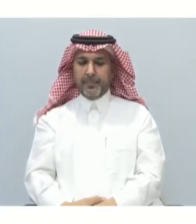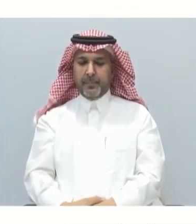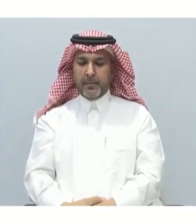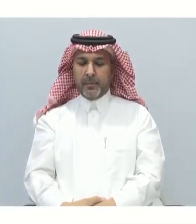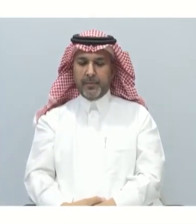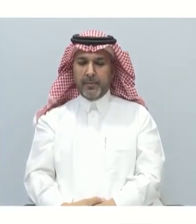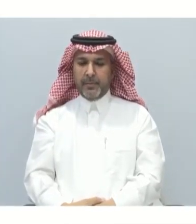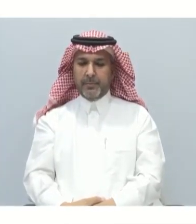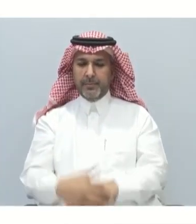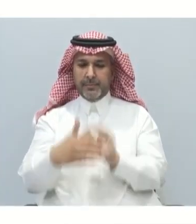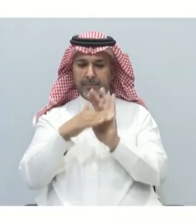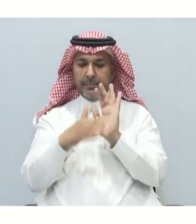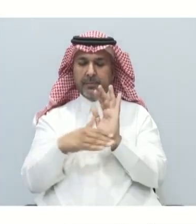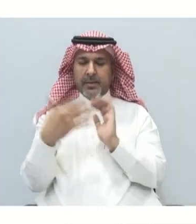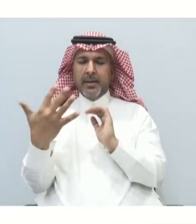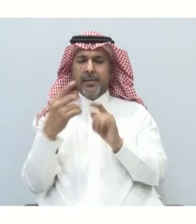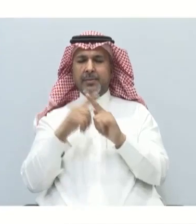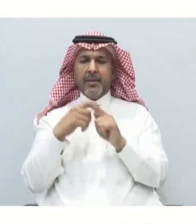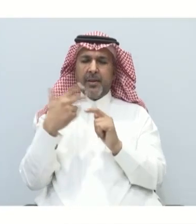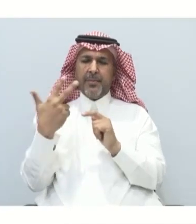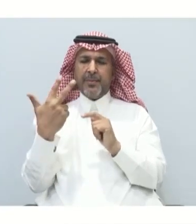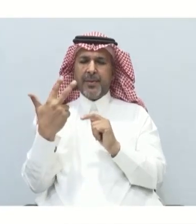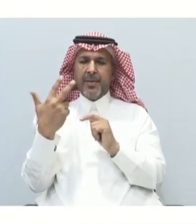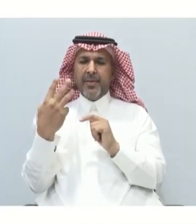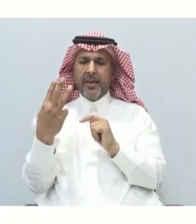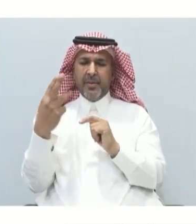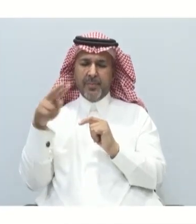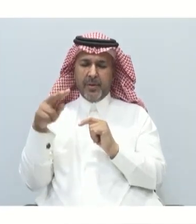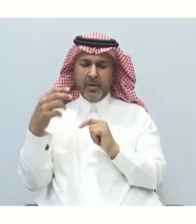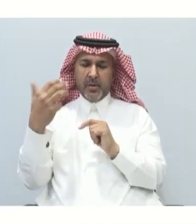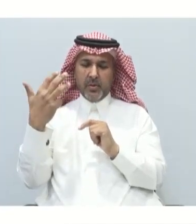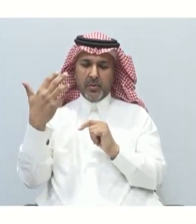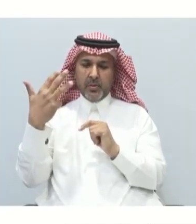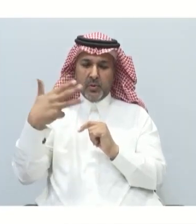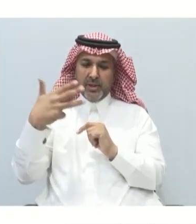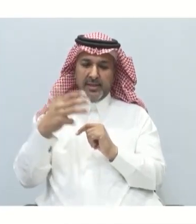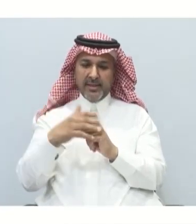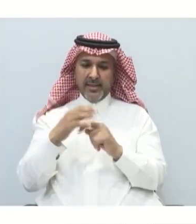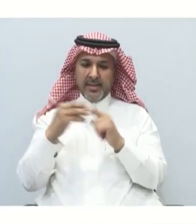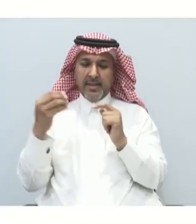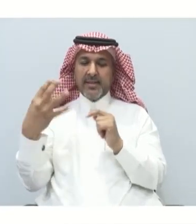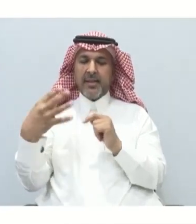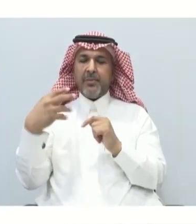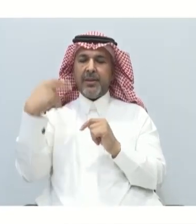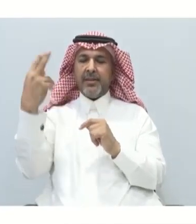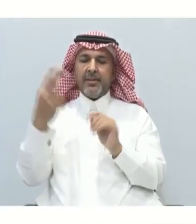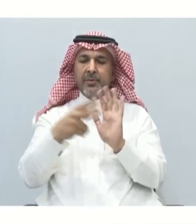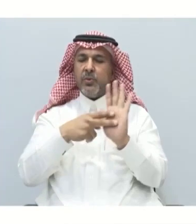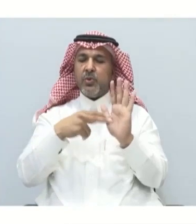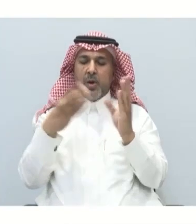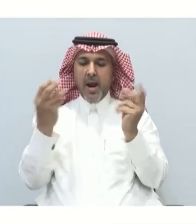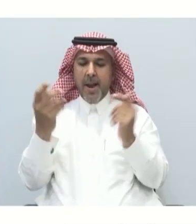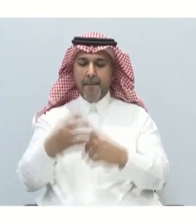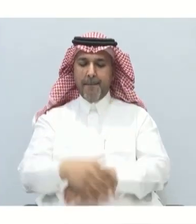المقام 5 ض 390 ناقصا 40 تربيع كذا